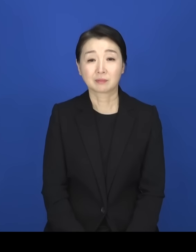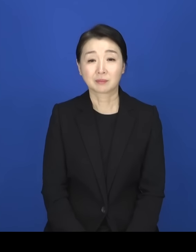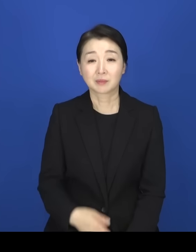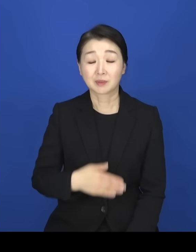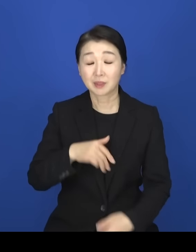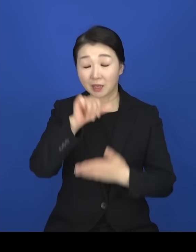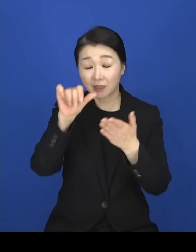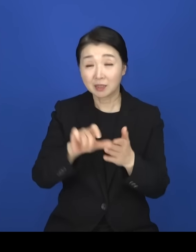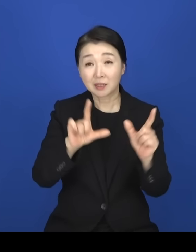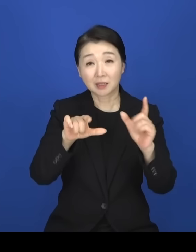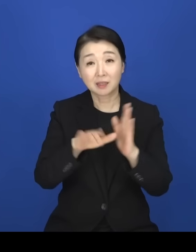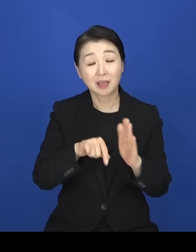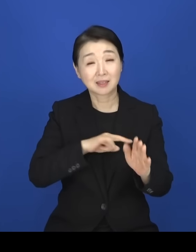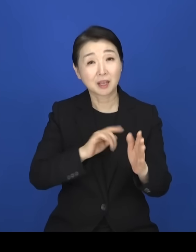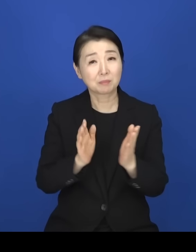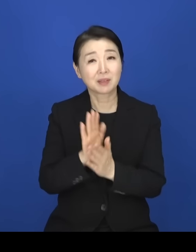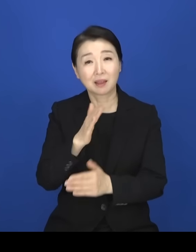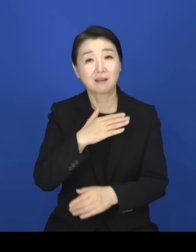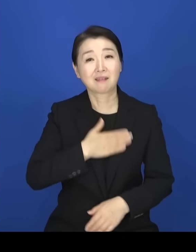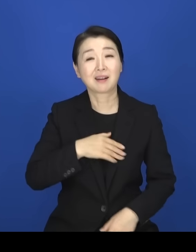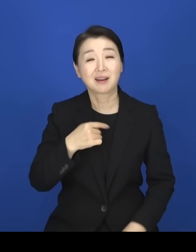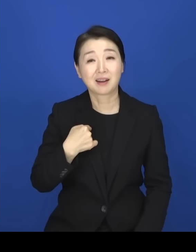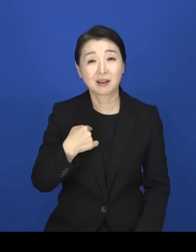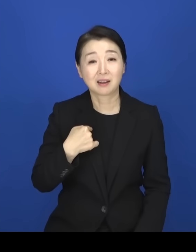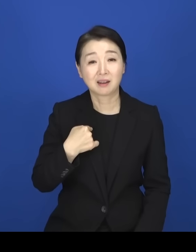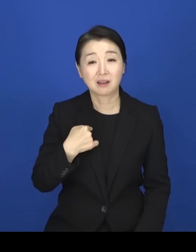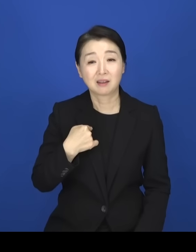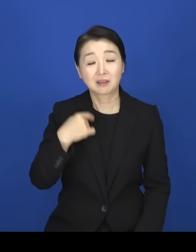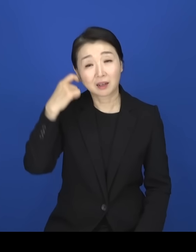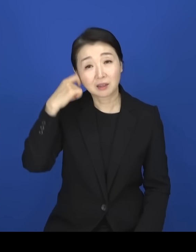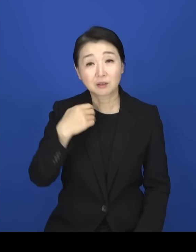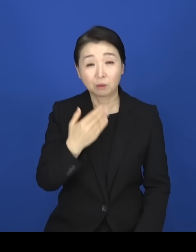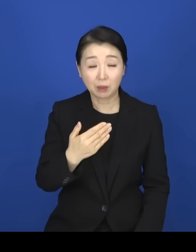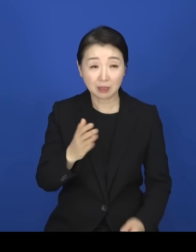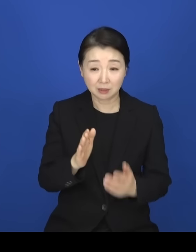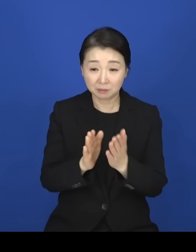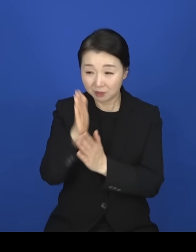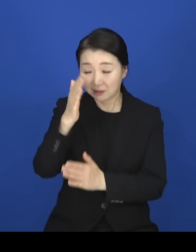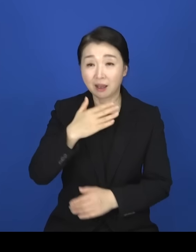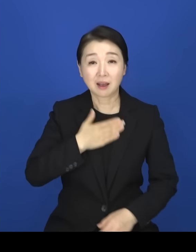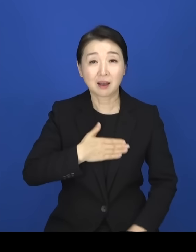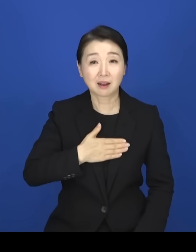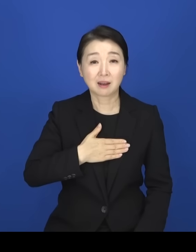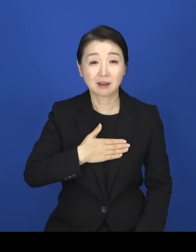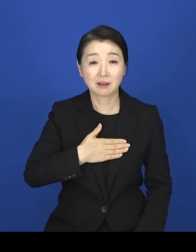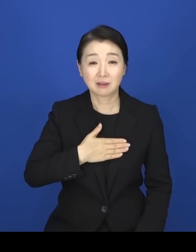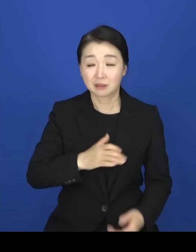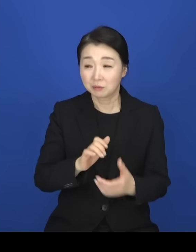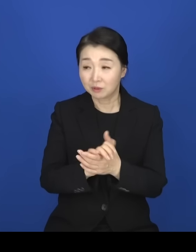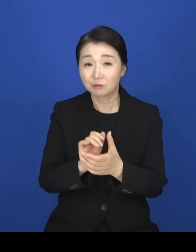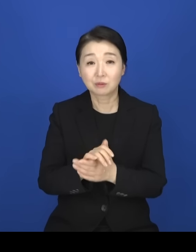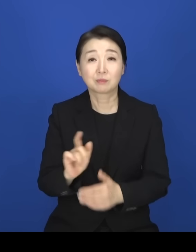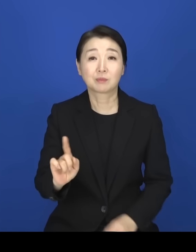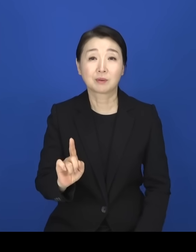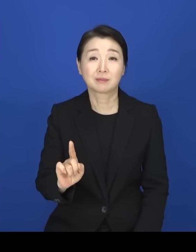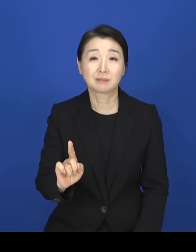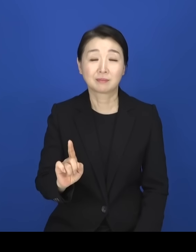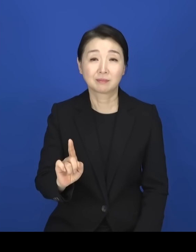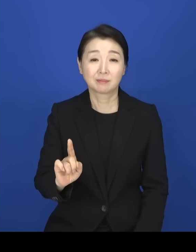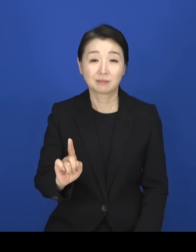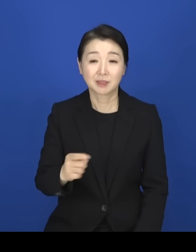인생에서 가장 빛나는 시기라는 거를 내가 너무 느끼고 그 빛이 느껴지니까 친구들이